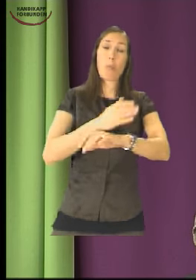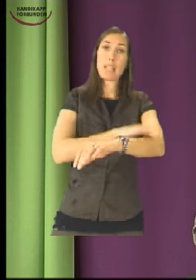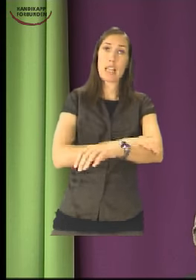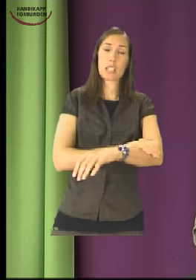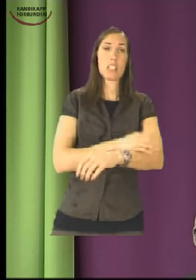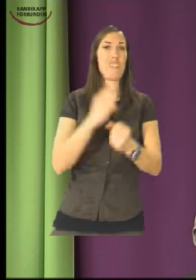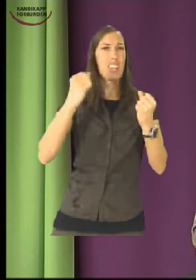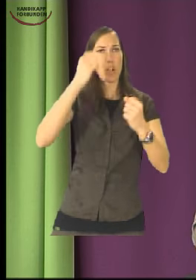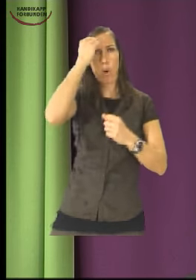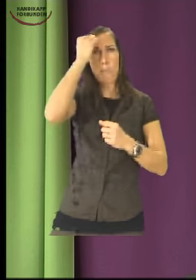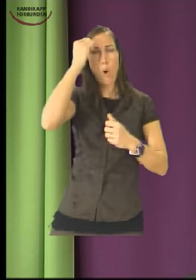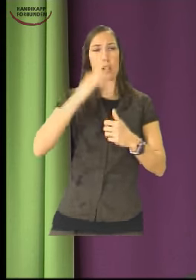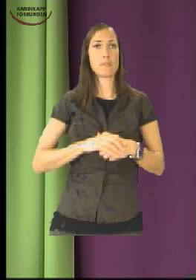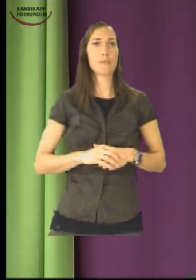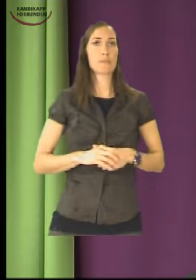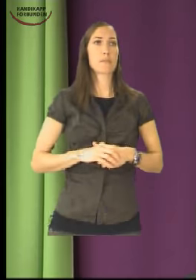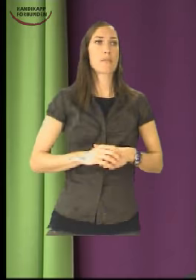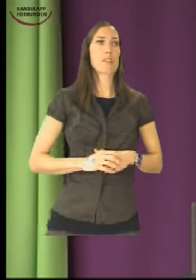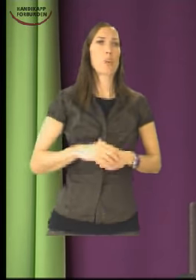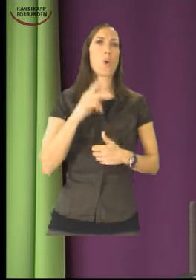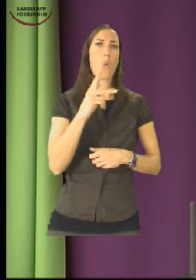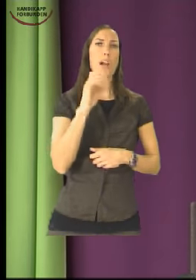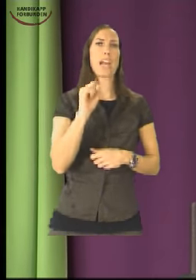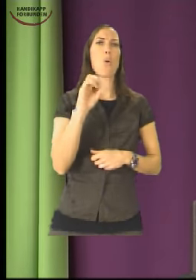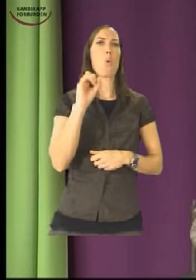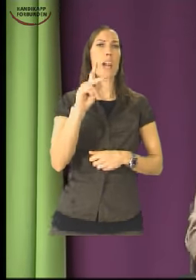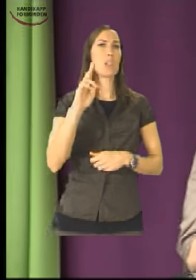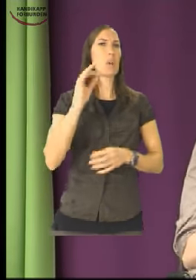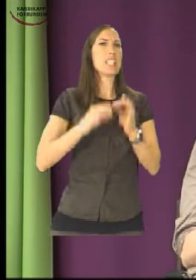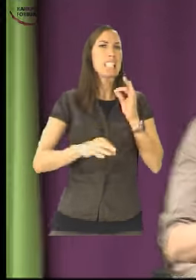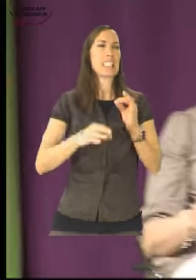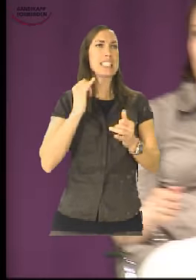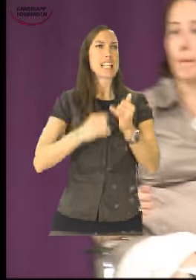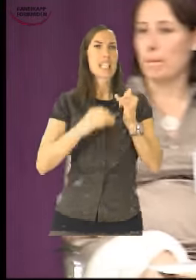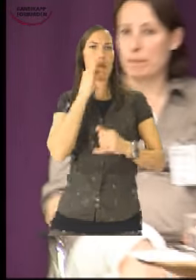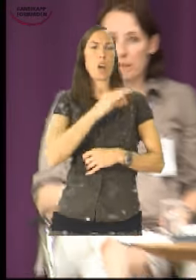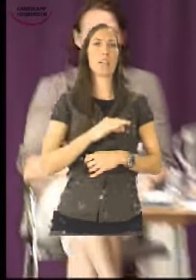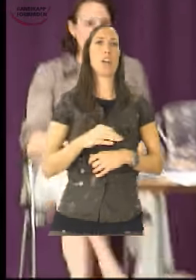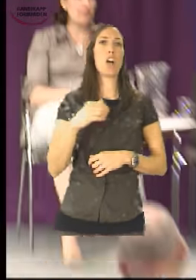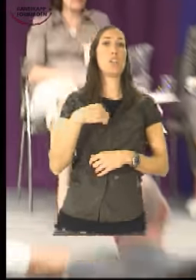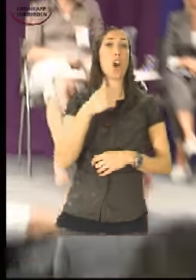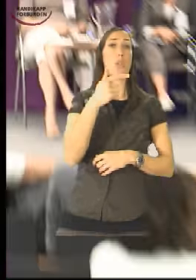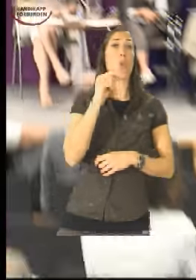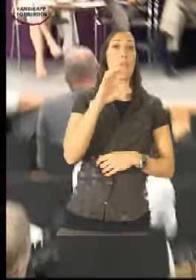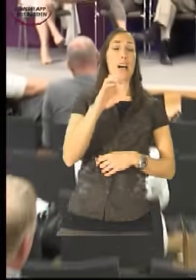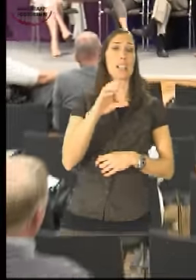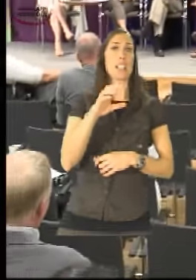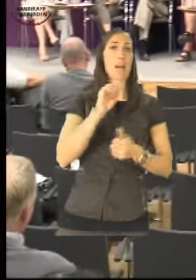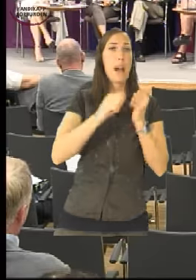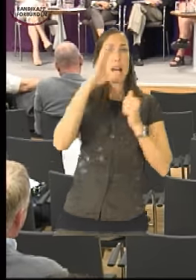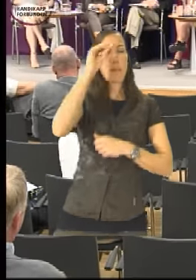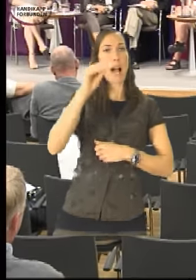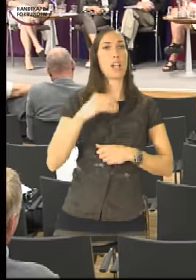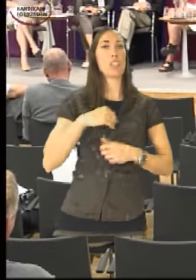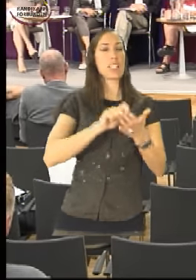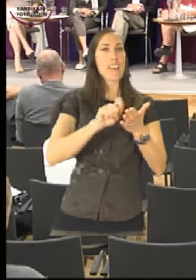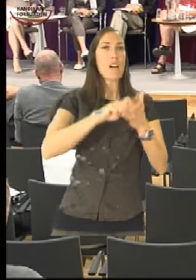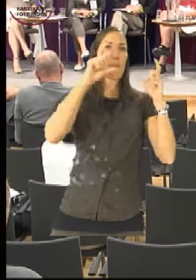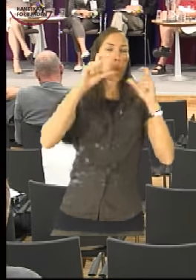bort. Okej, nu tar vi en sista fråga där. Jag heter Thomas Bergman och jag skriver och fotograferar om funktionshindrade barn och